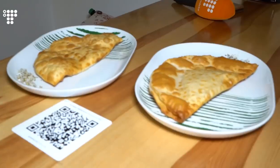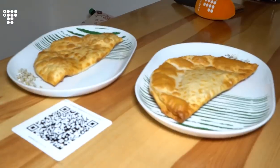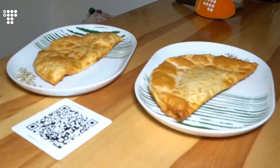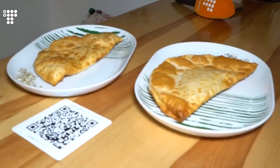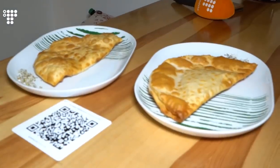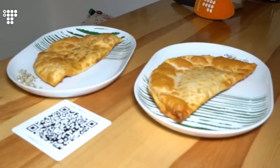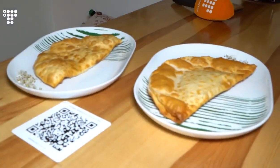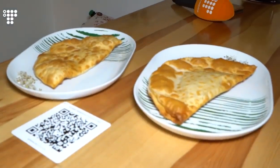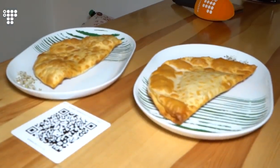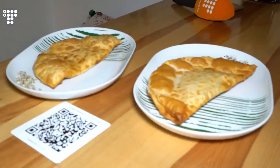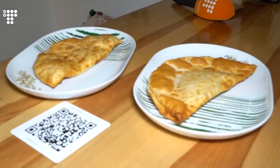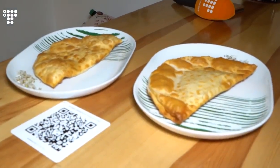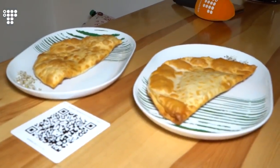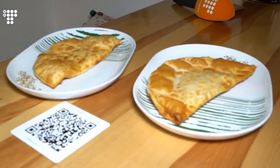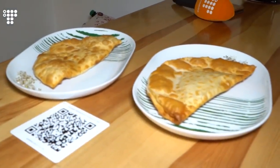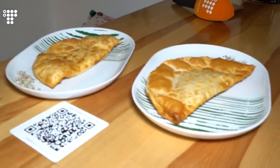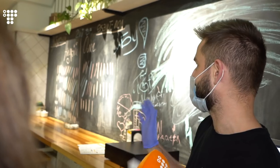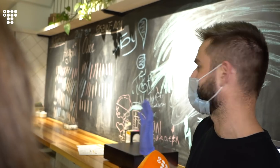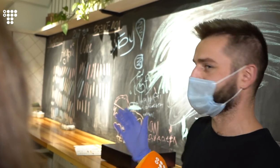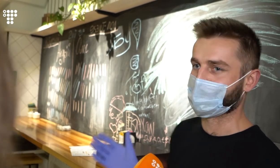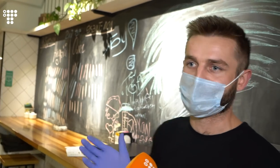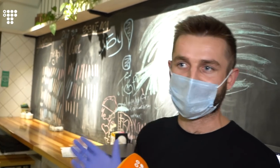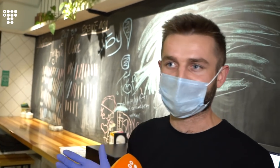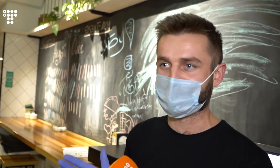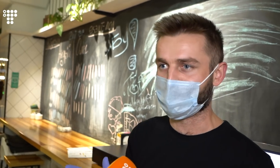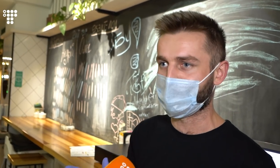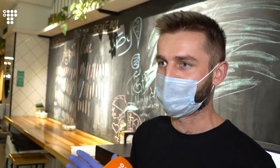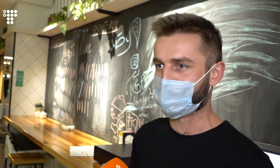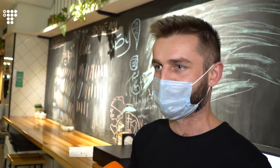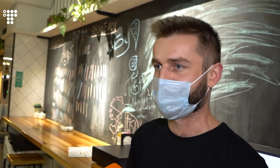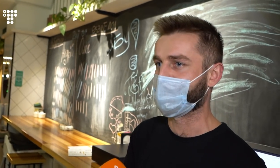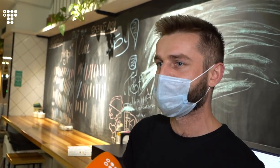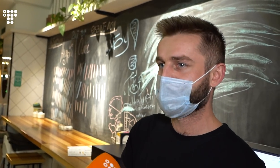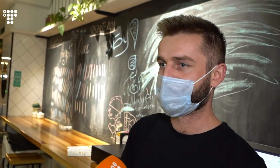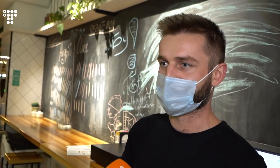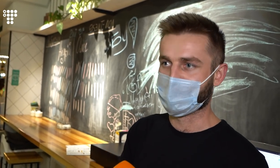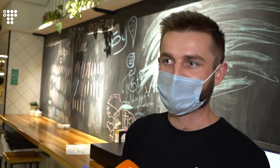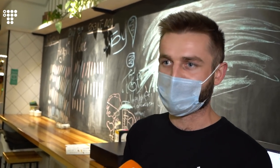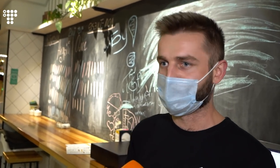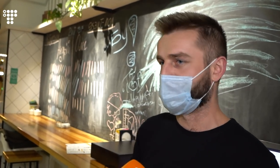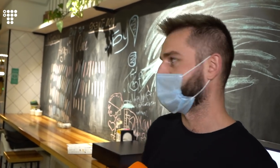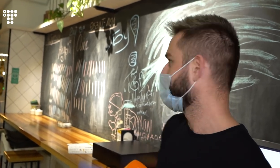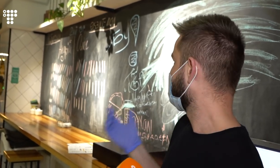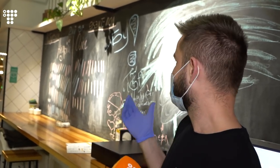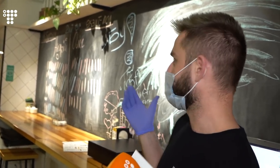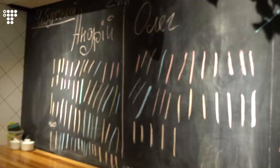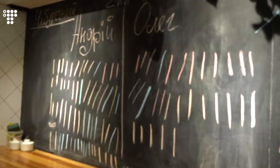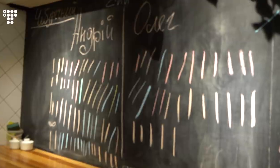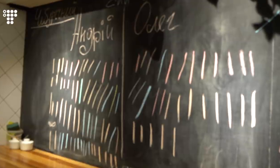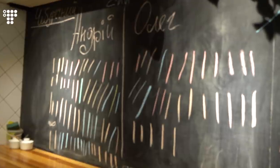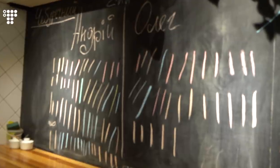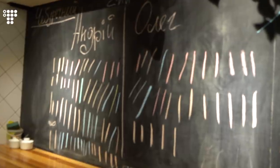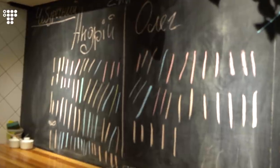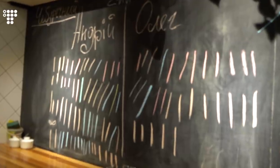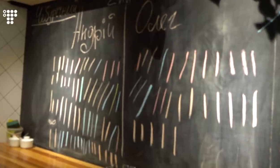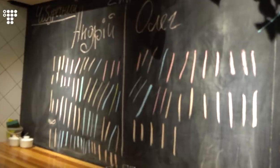вподобань. Найсмачніший і найцікавіший такий екзит-пол голосування за мера Львова. Тут